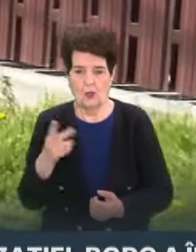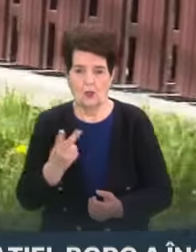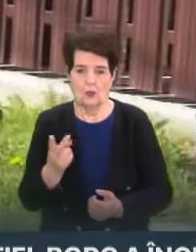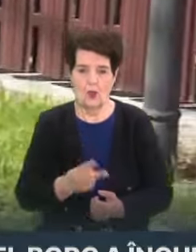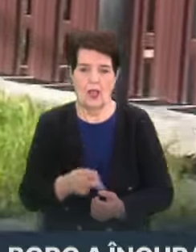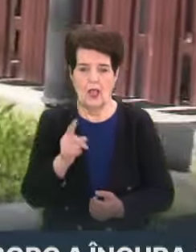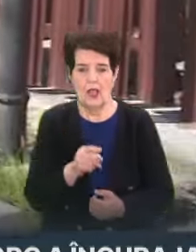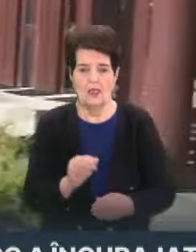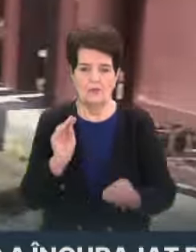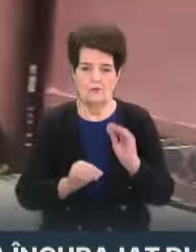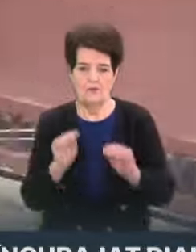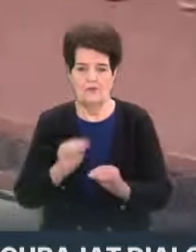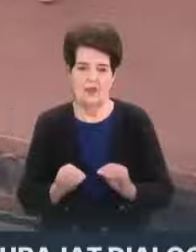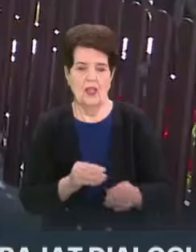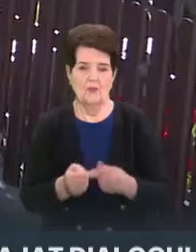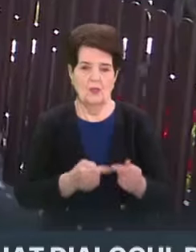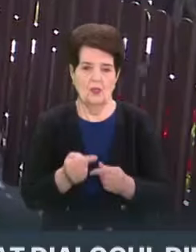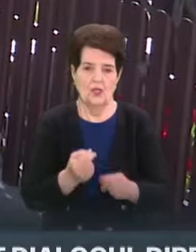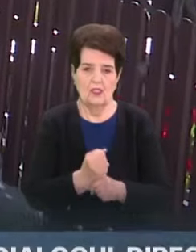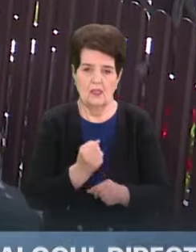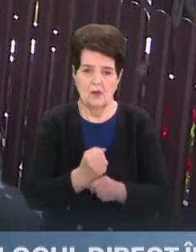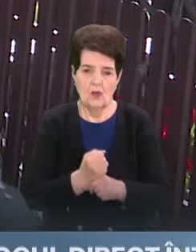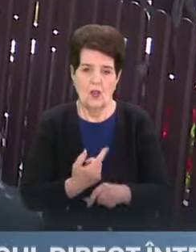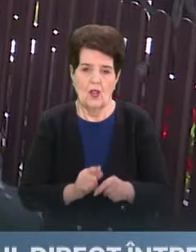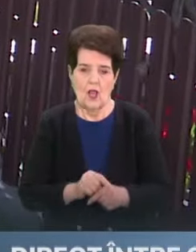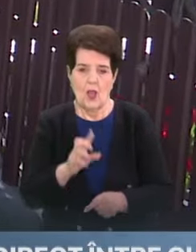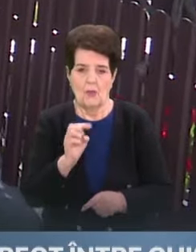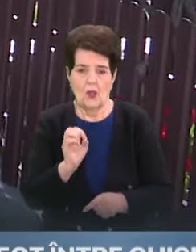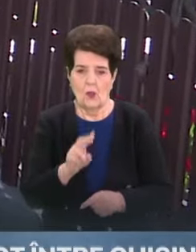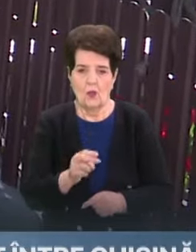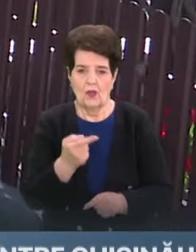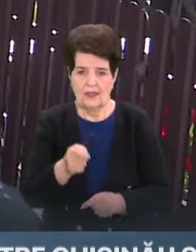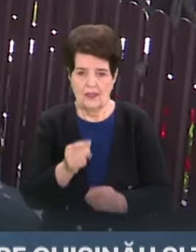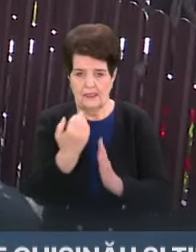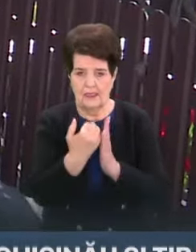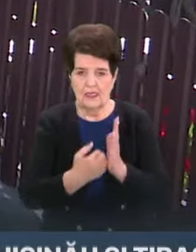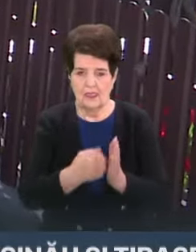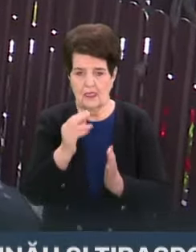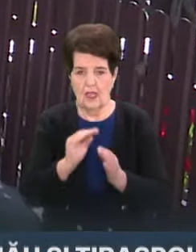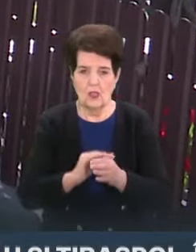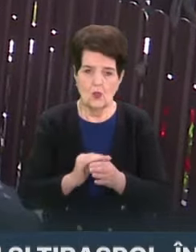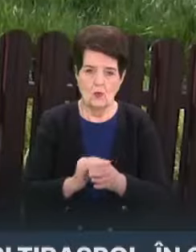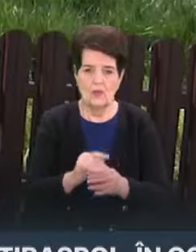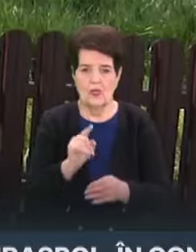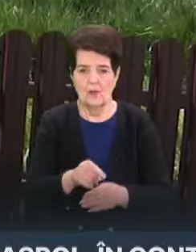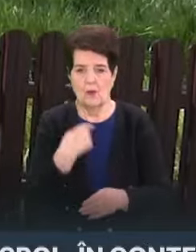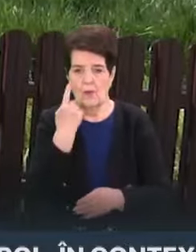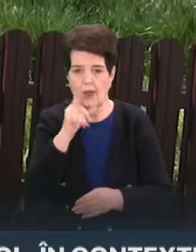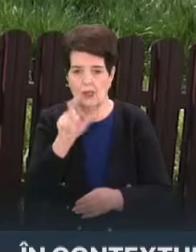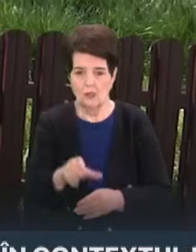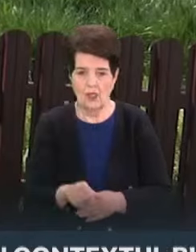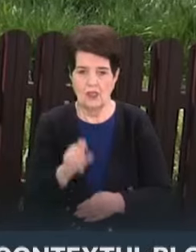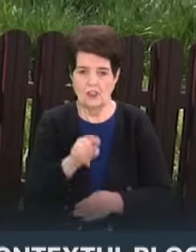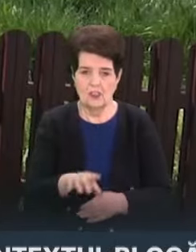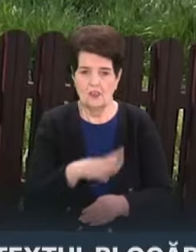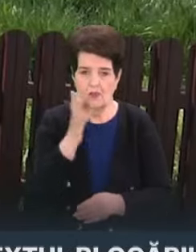de prelucrare a datelor fiecărui cetățean, personalul Biroului Național de Statistică nu va putea vedea numele sau IDNP-ul persoanei, deoarece acestea